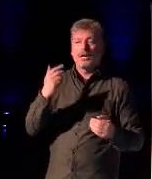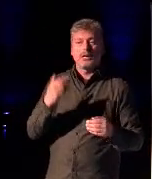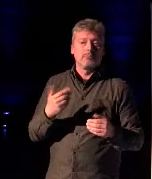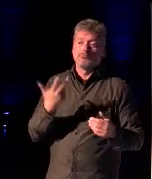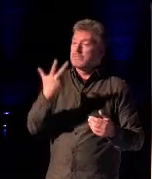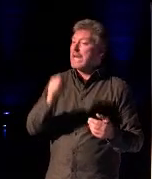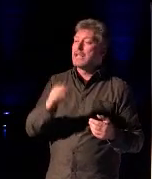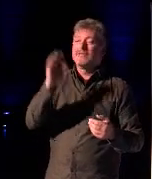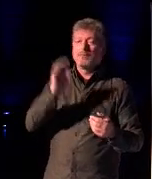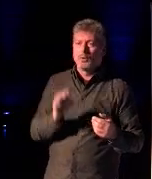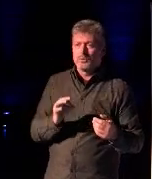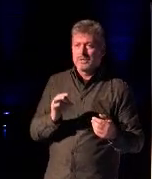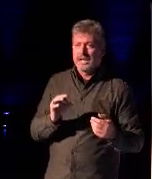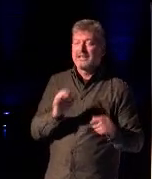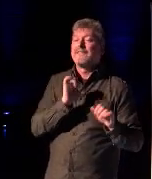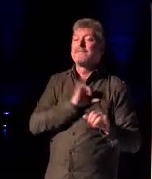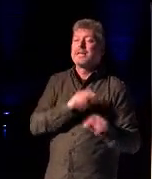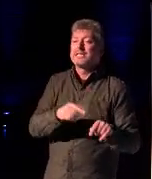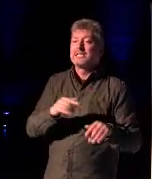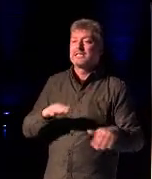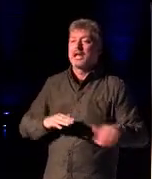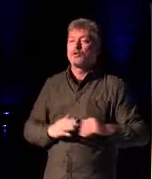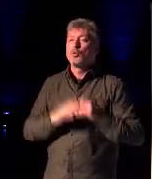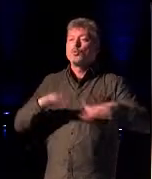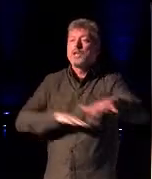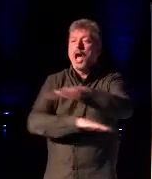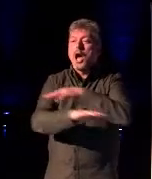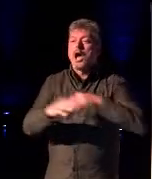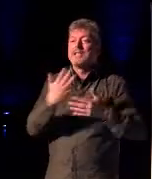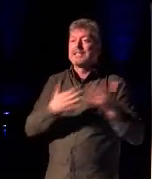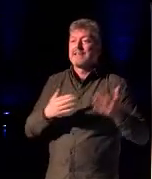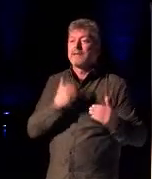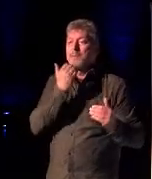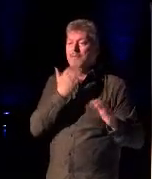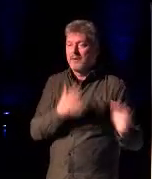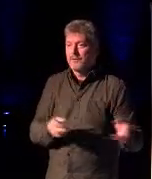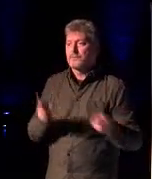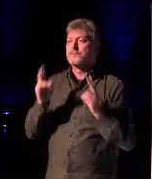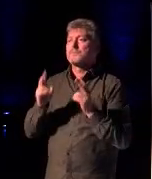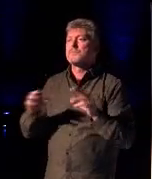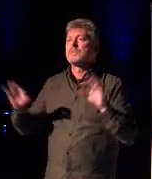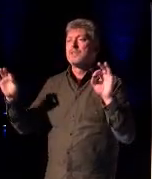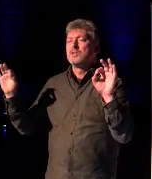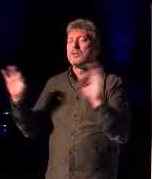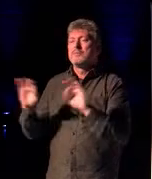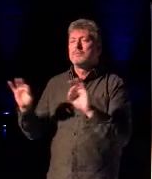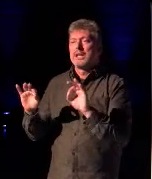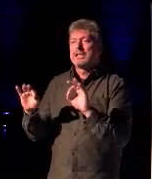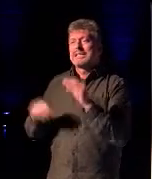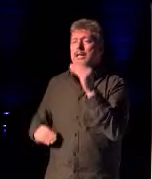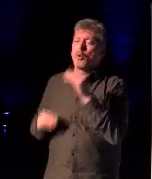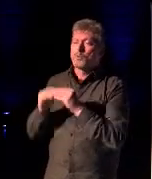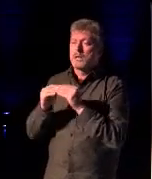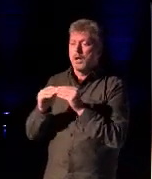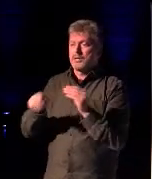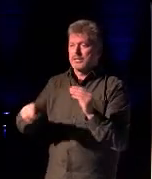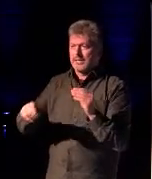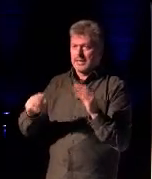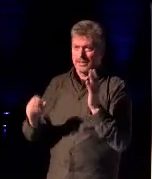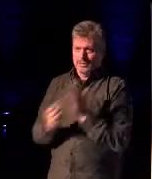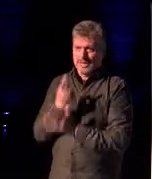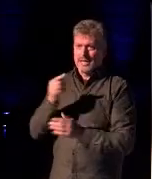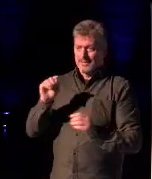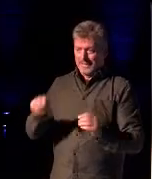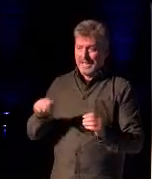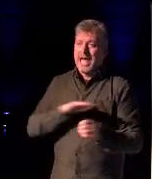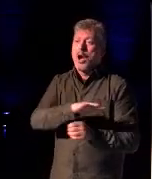bevare det sosiale nettverket. Og så det legemiddeloptimalisering, som også gjelder på dette